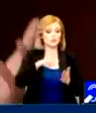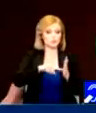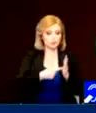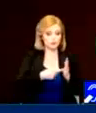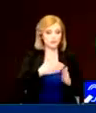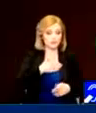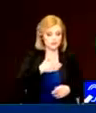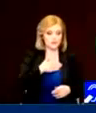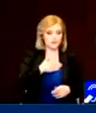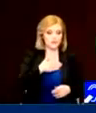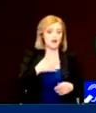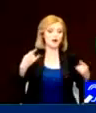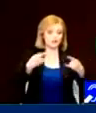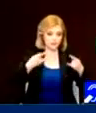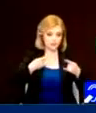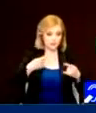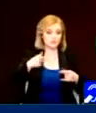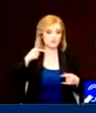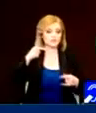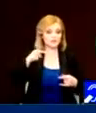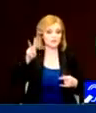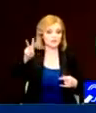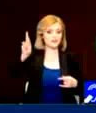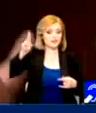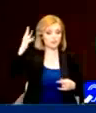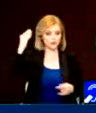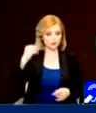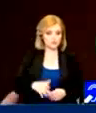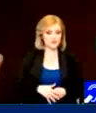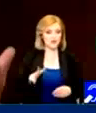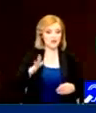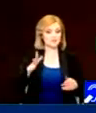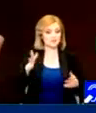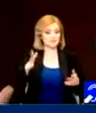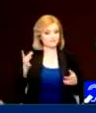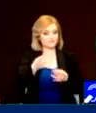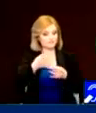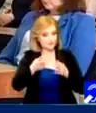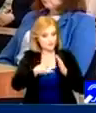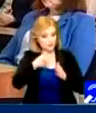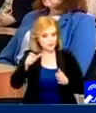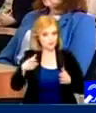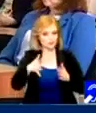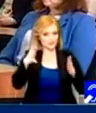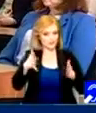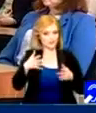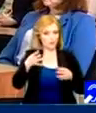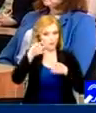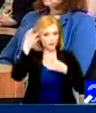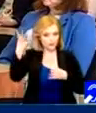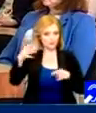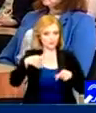ale postului TVR Moldova este să culturalizeze publicul telespectator. Excelența sa